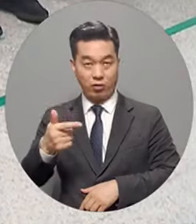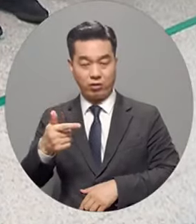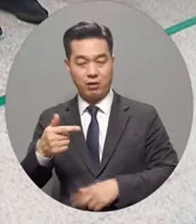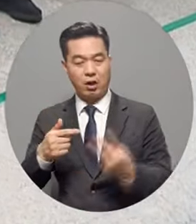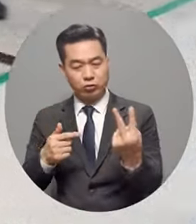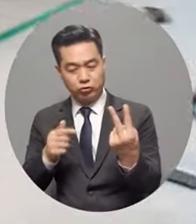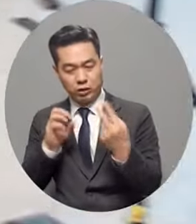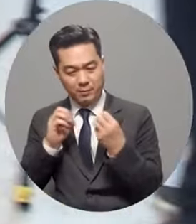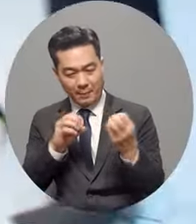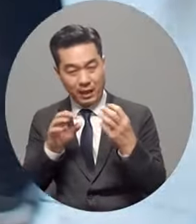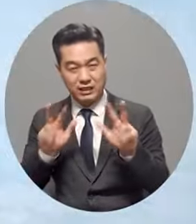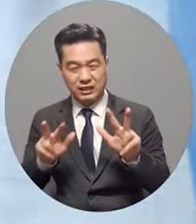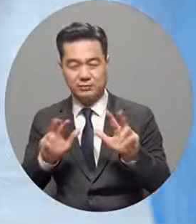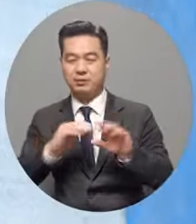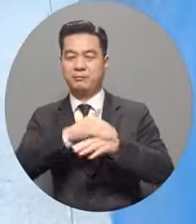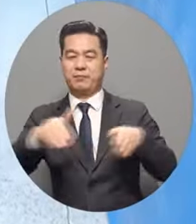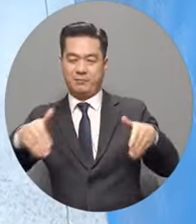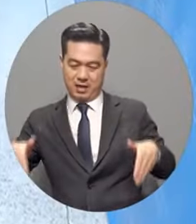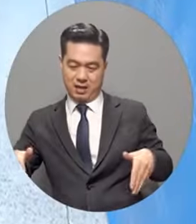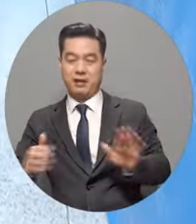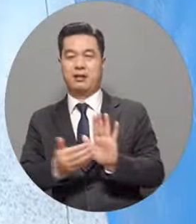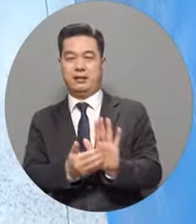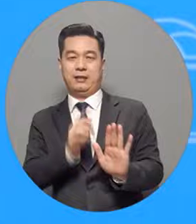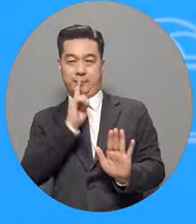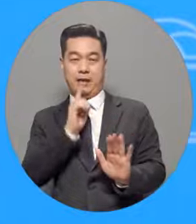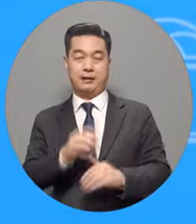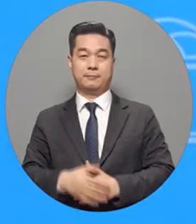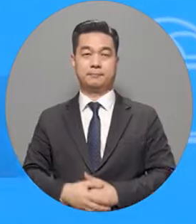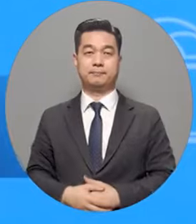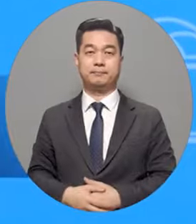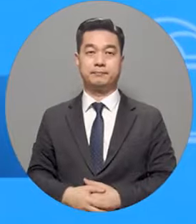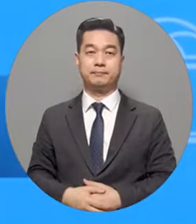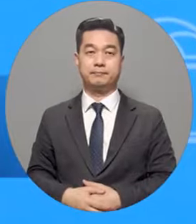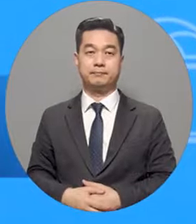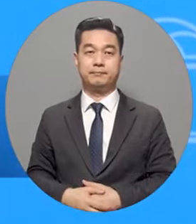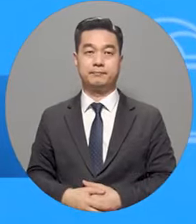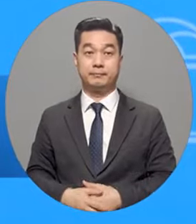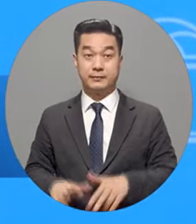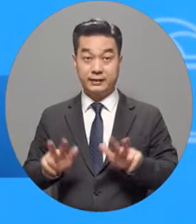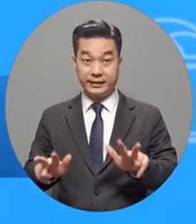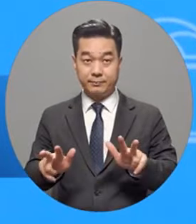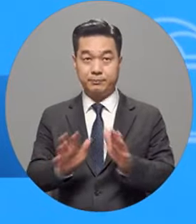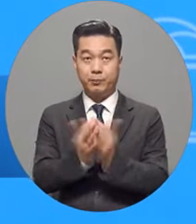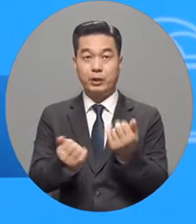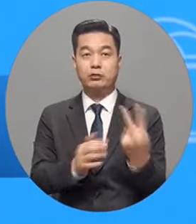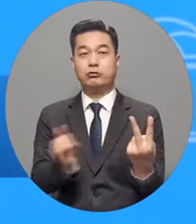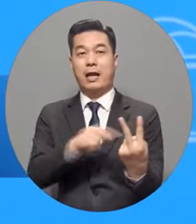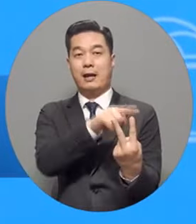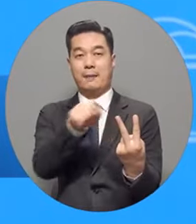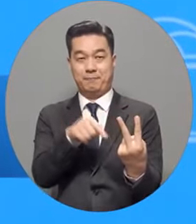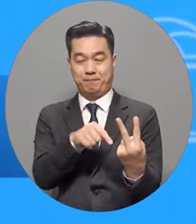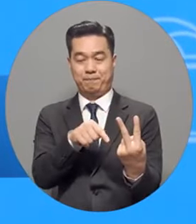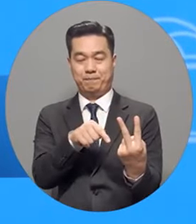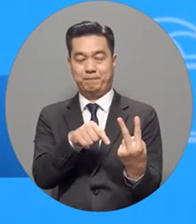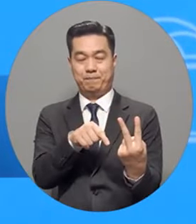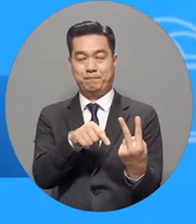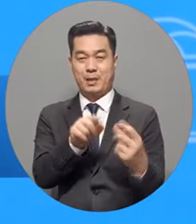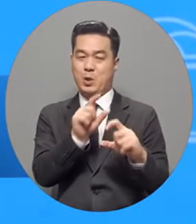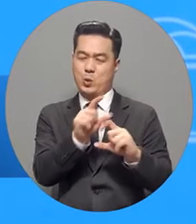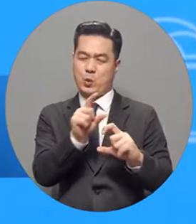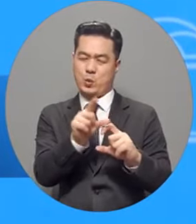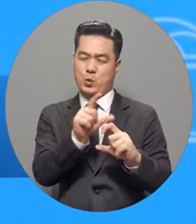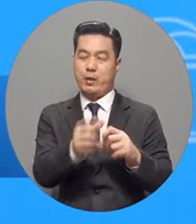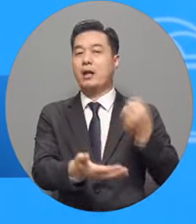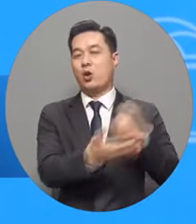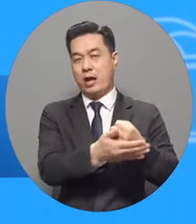지금은 접촉을 하지 않는다며 거리를 뒀습니다. 지금 뭐 본인들도 굉장히 고심 끝에 하신